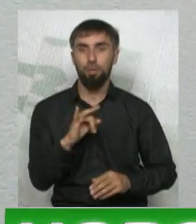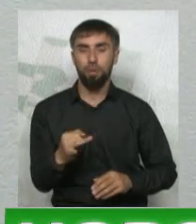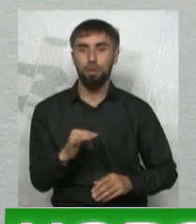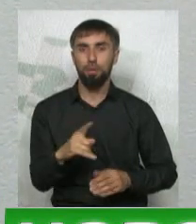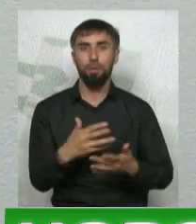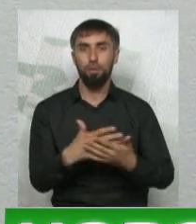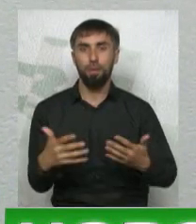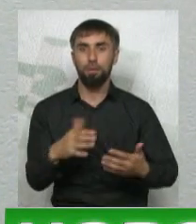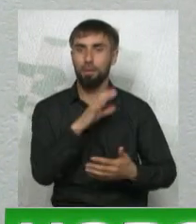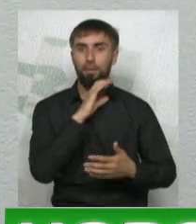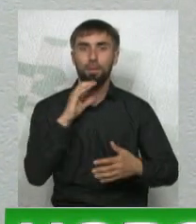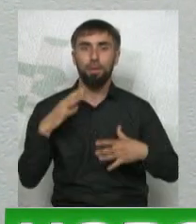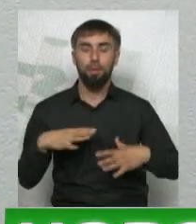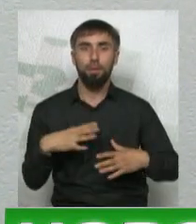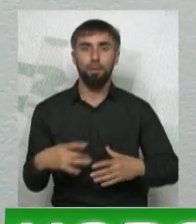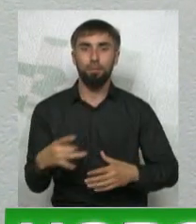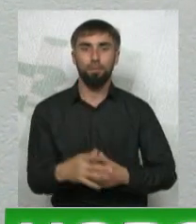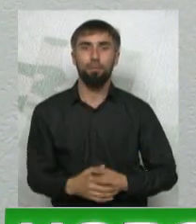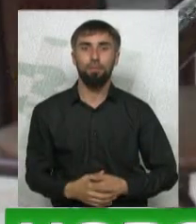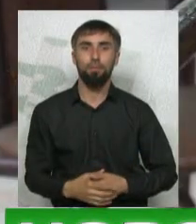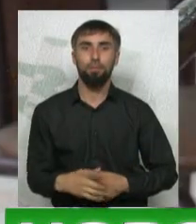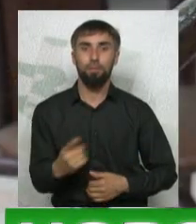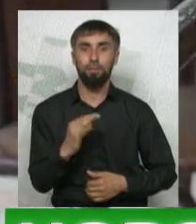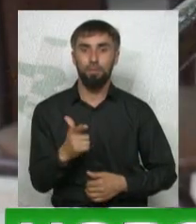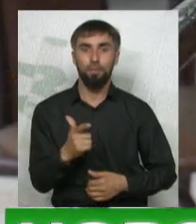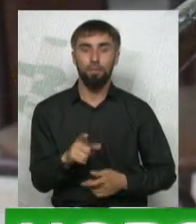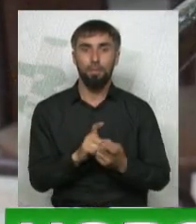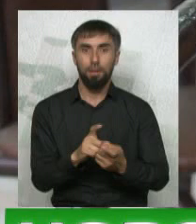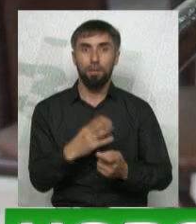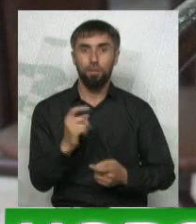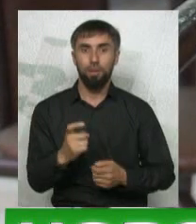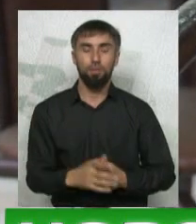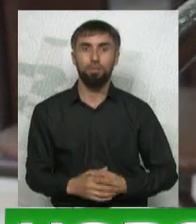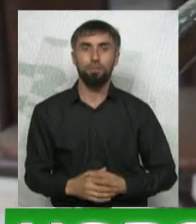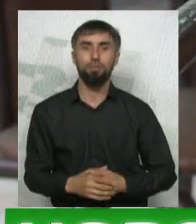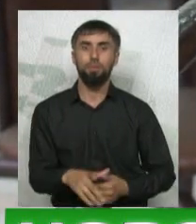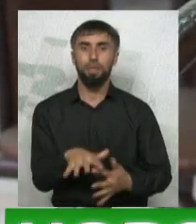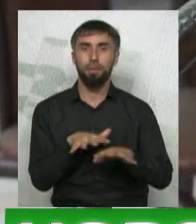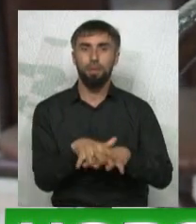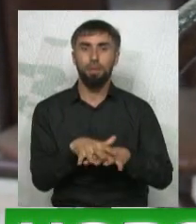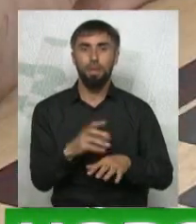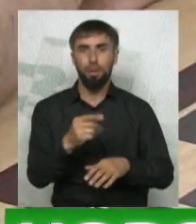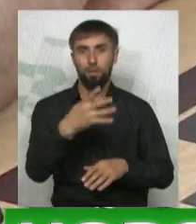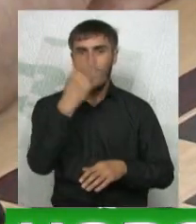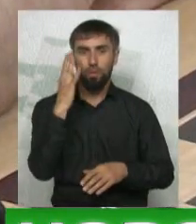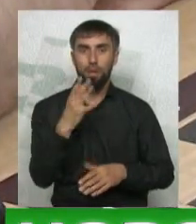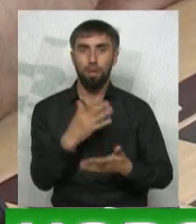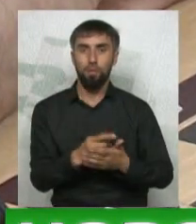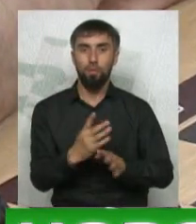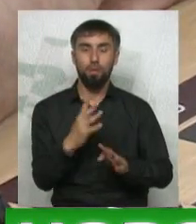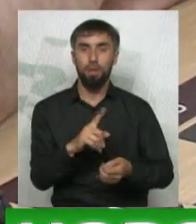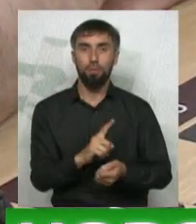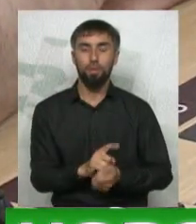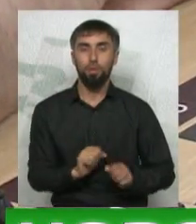из других северокавказских республик. Первый шаг на пути к победе – шах, то есть нападение на короля. Соперник, в свою очередь,